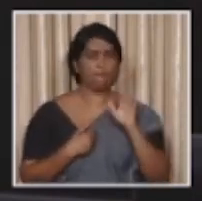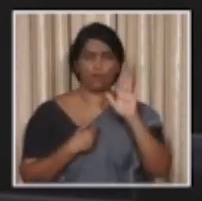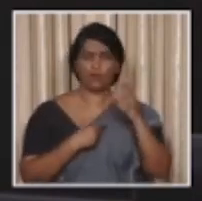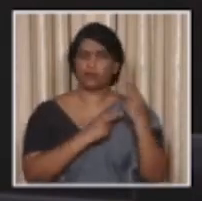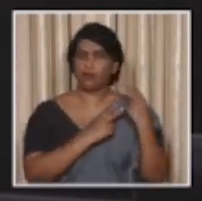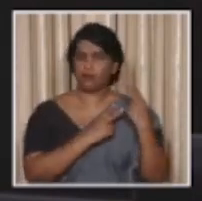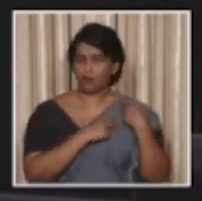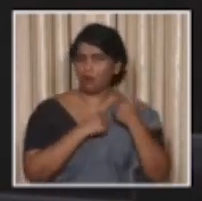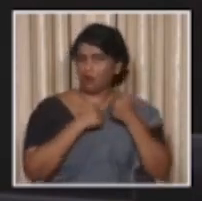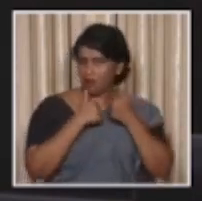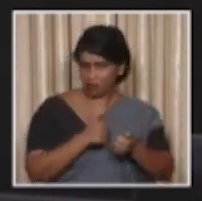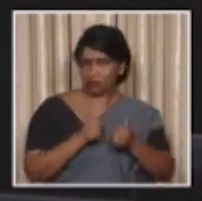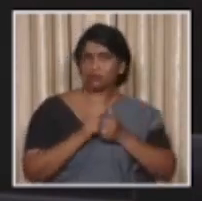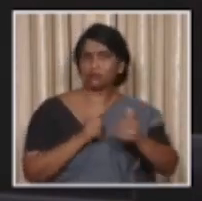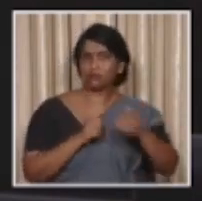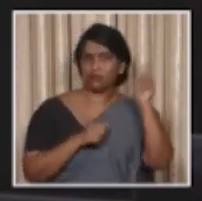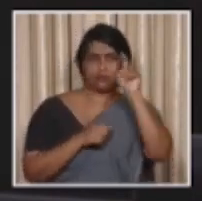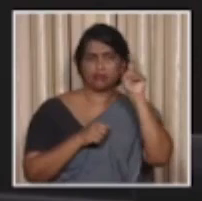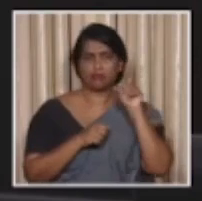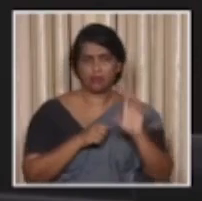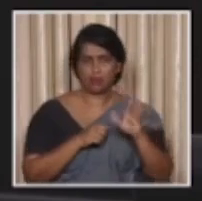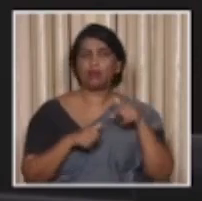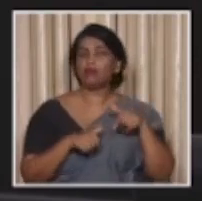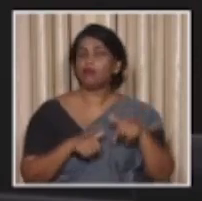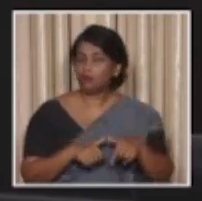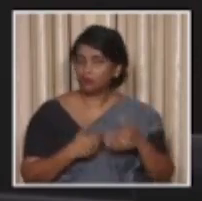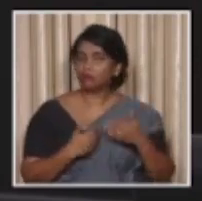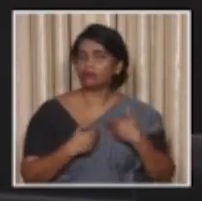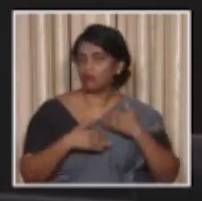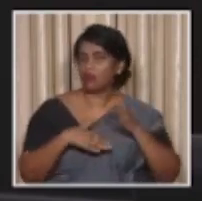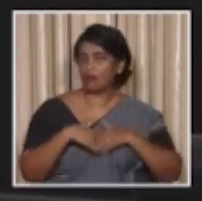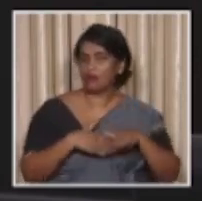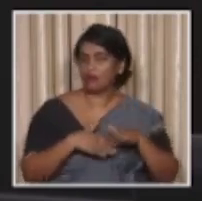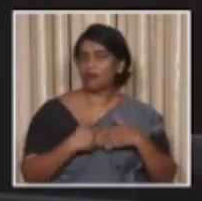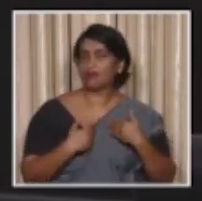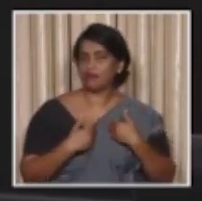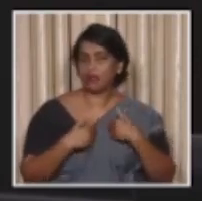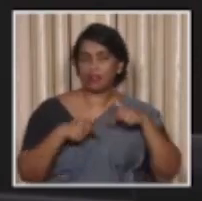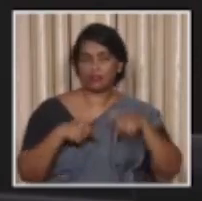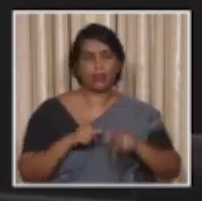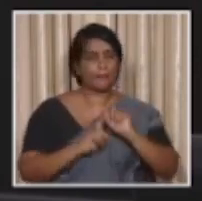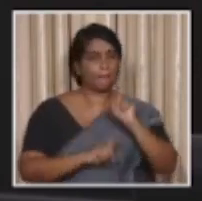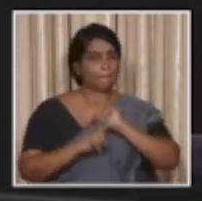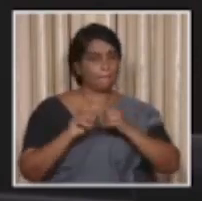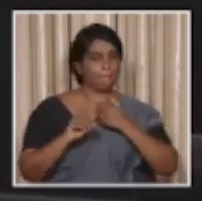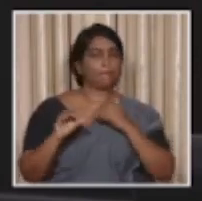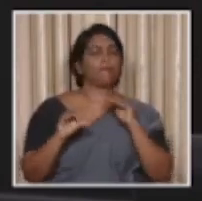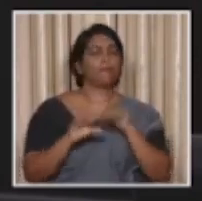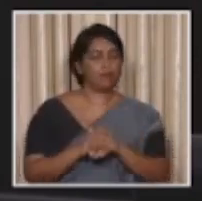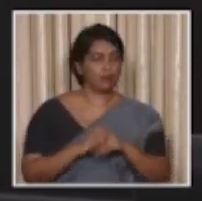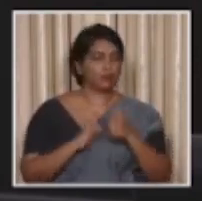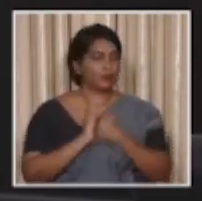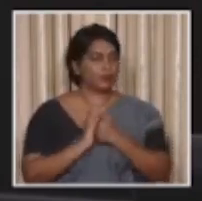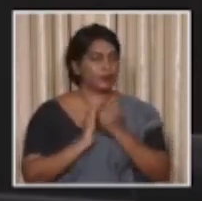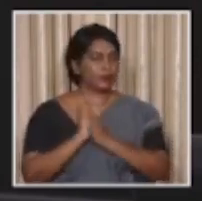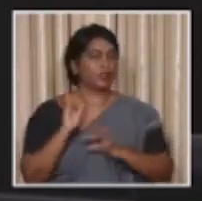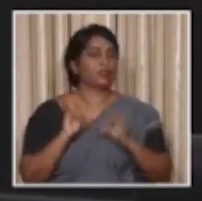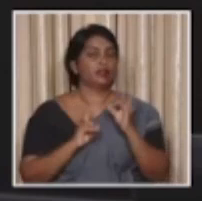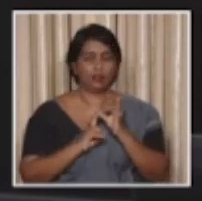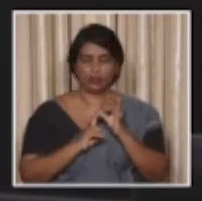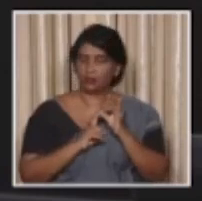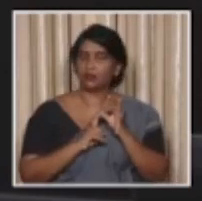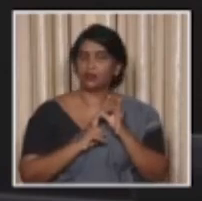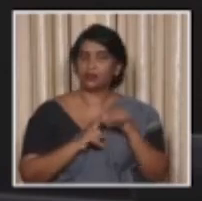වගකීම යුතුකම හරියට ඉටු කෙරුවද කියන ප්‍රශ්නය අද අපි හැමෝම තියෙනවා. දැන් මේ පාර්ලිමේන්තුවට ආපුවාම මුලාසනාරූඪ ගරු